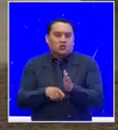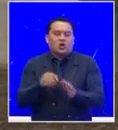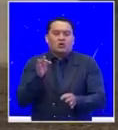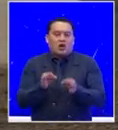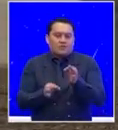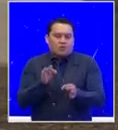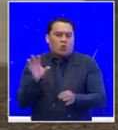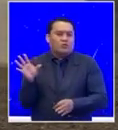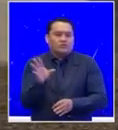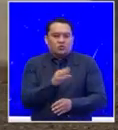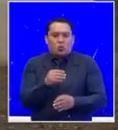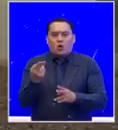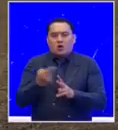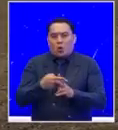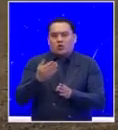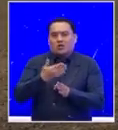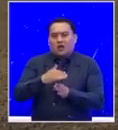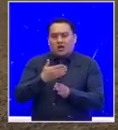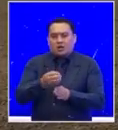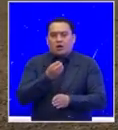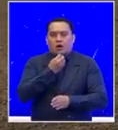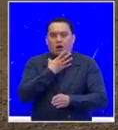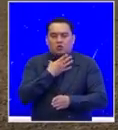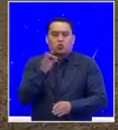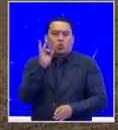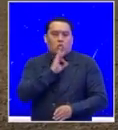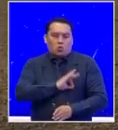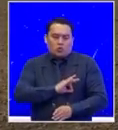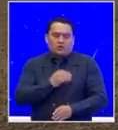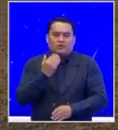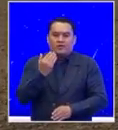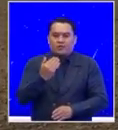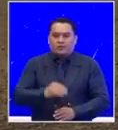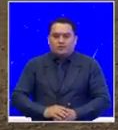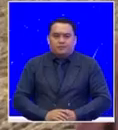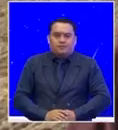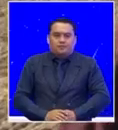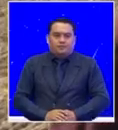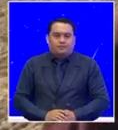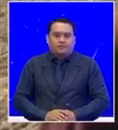горюче-смазочные материалы, а также льготный кредит стали хорошим подспорьем для земледельцев региона.